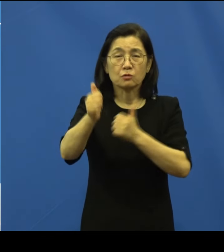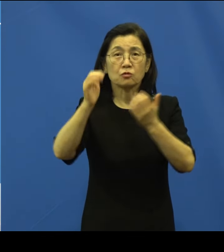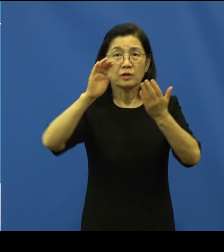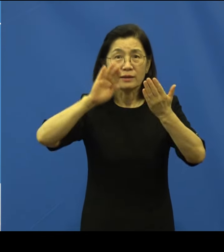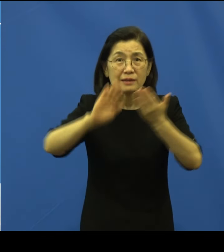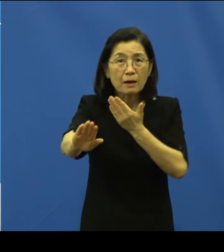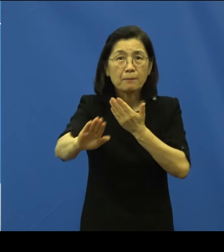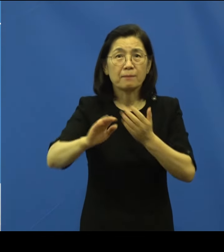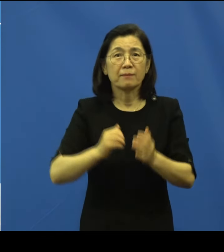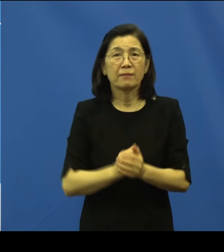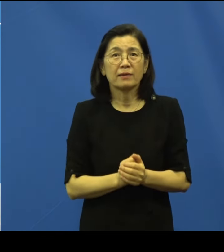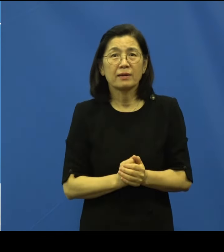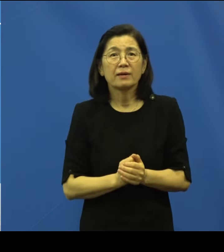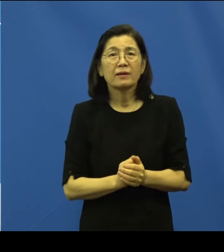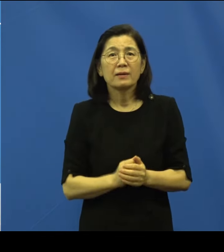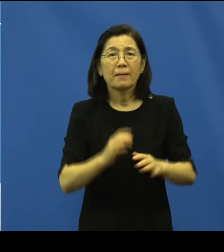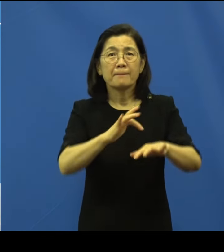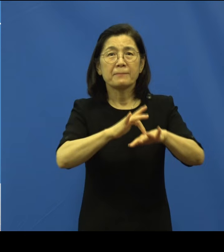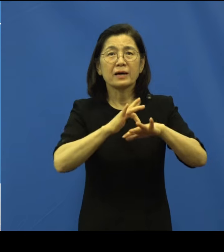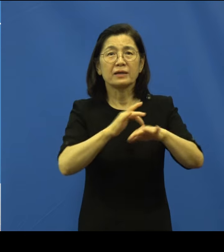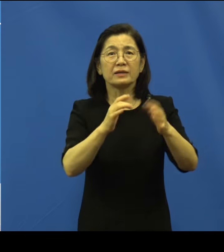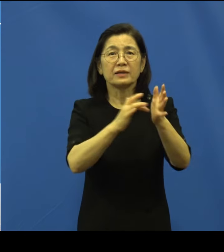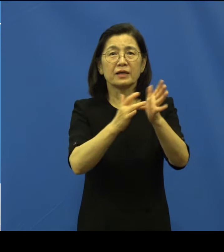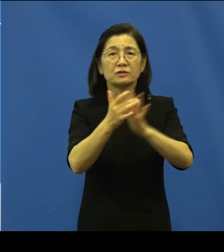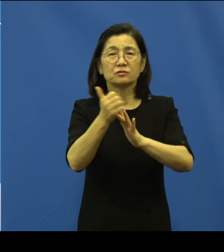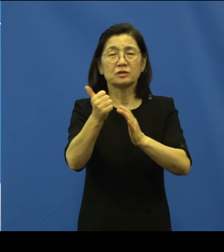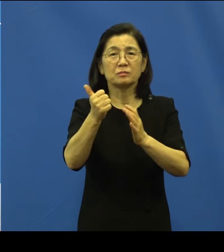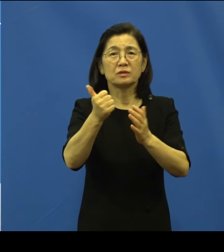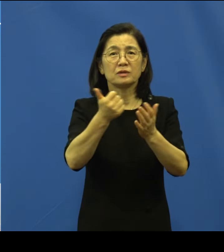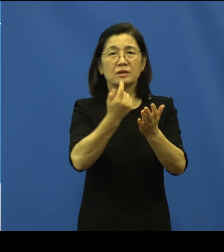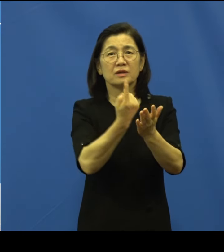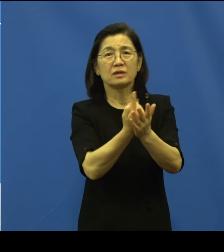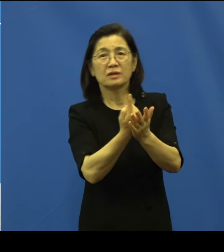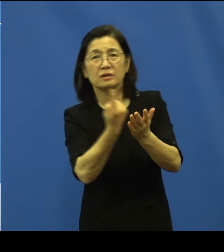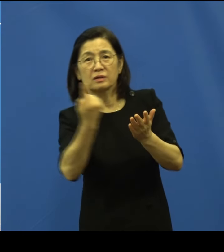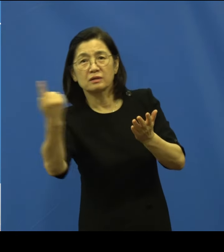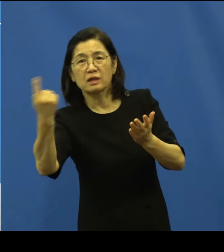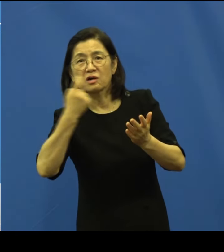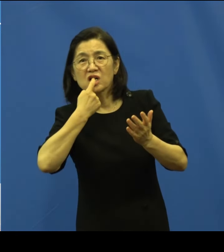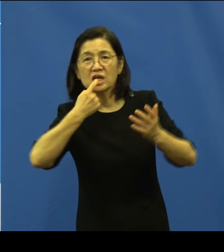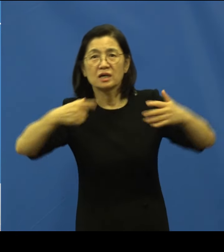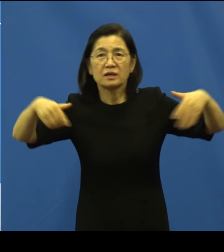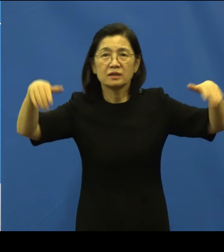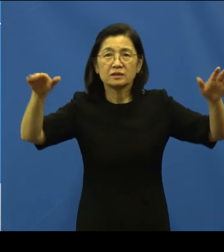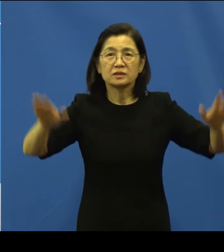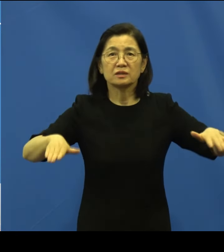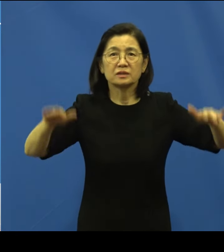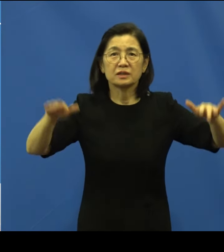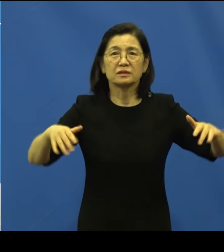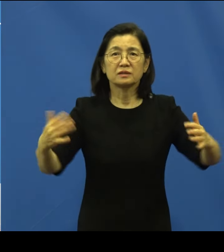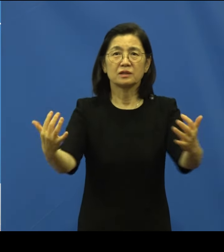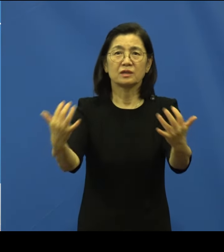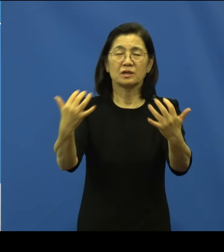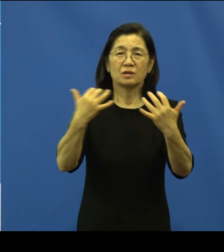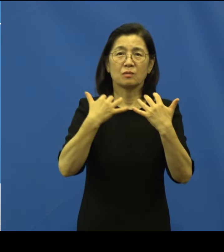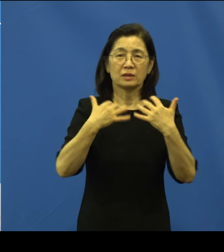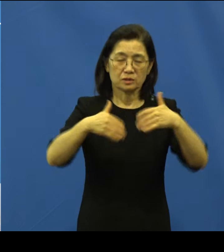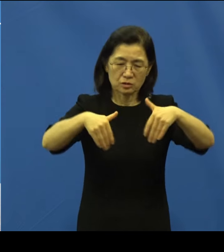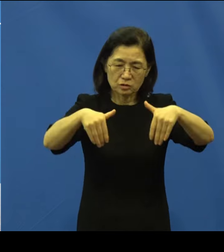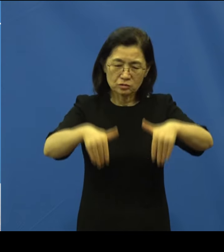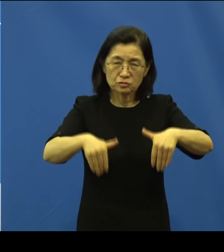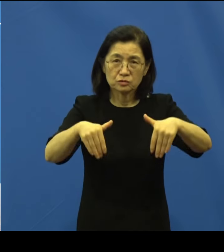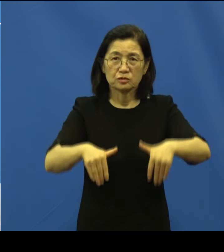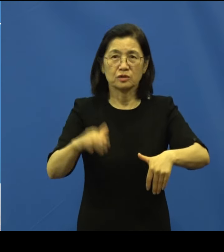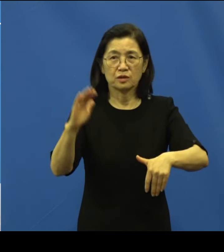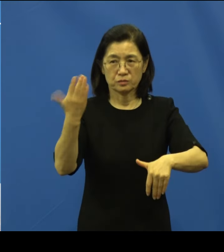말씀이에요. 이에 마귀는 예수를 떠나고 천사들이 나와서 수종더니라.